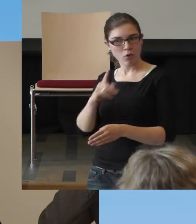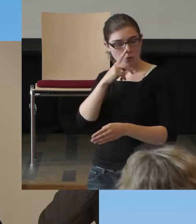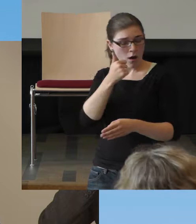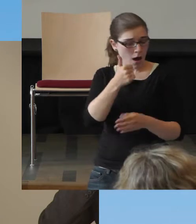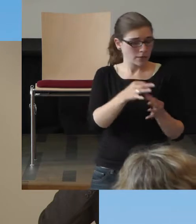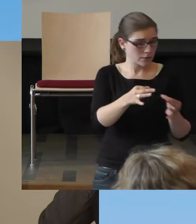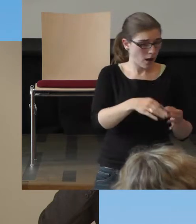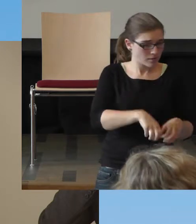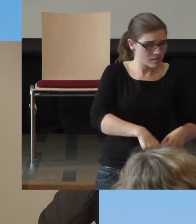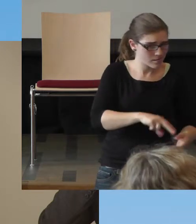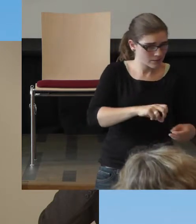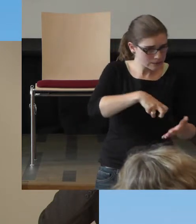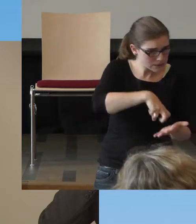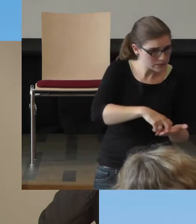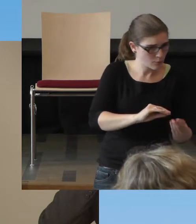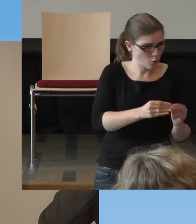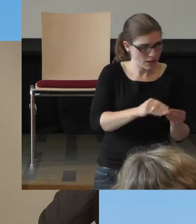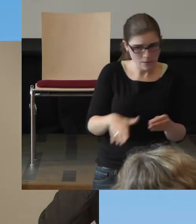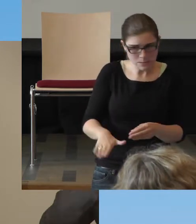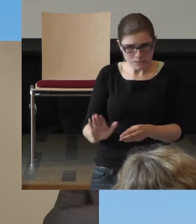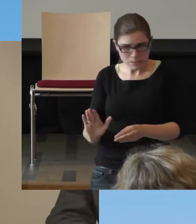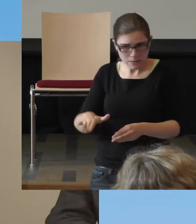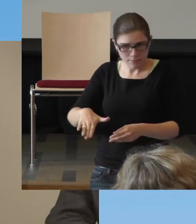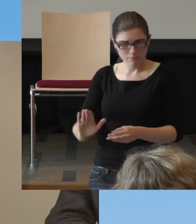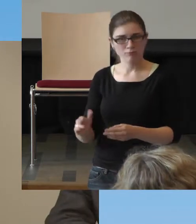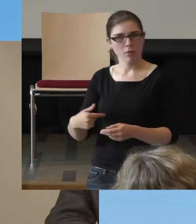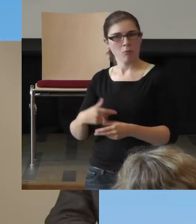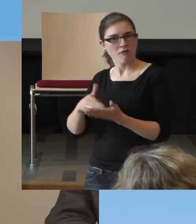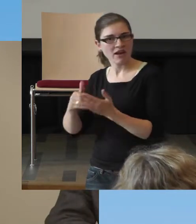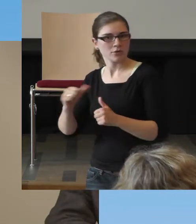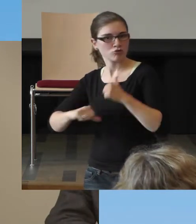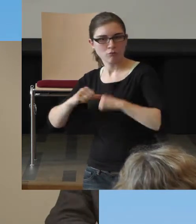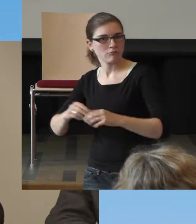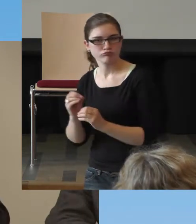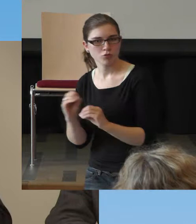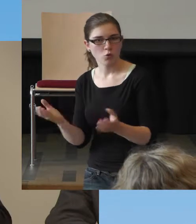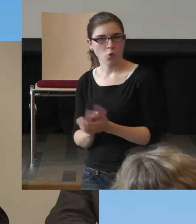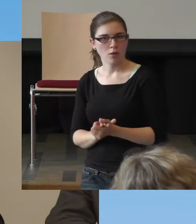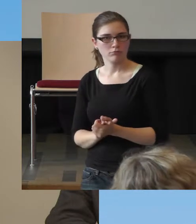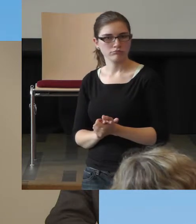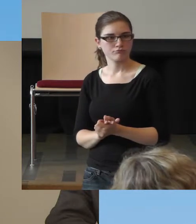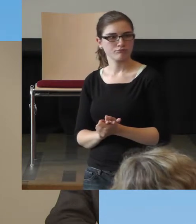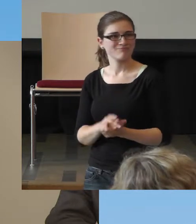eine Fußheberlähmung, wenn dieser Nervus Peroneus hier am Kniegelenk gedrückt wird.